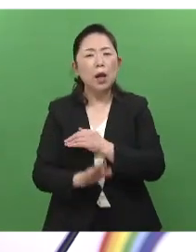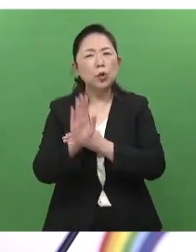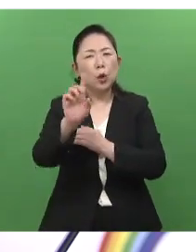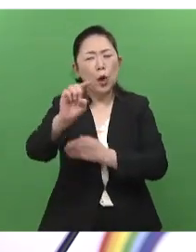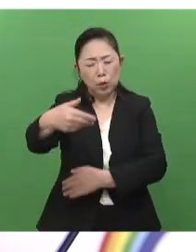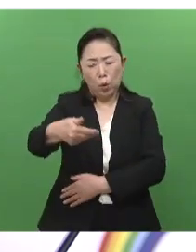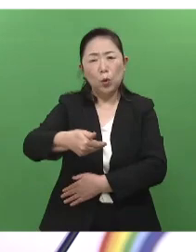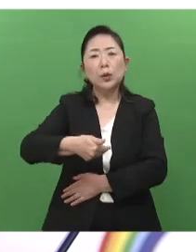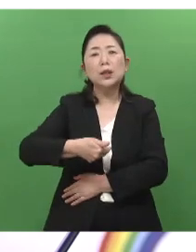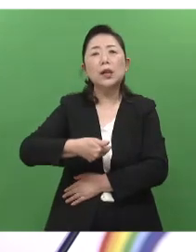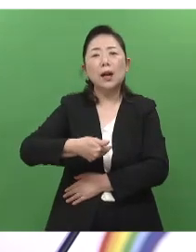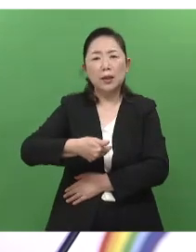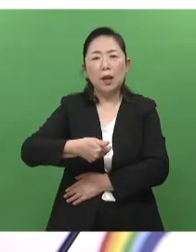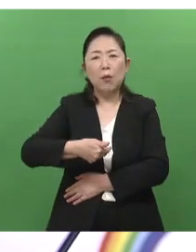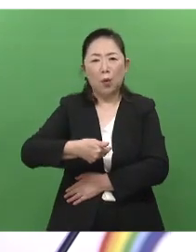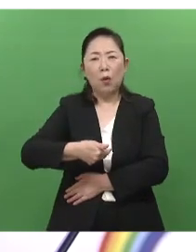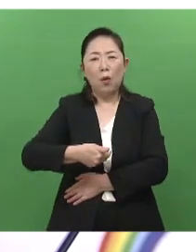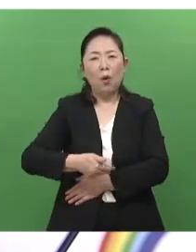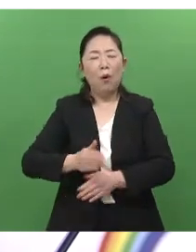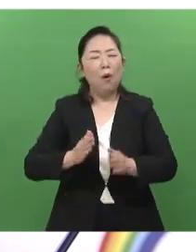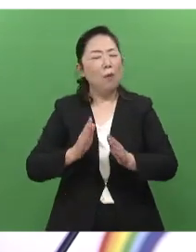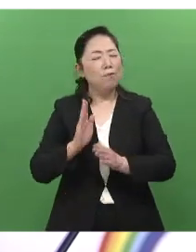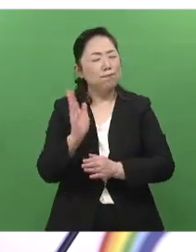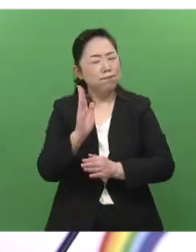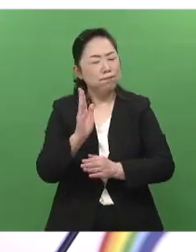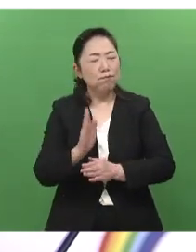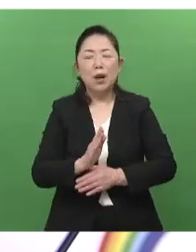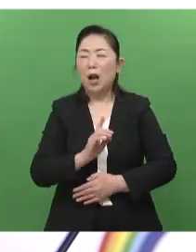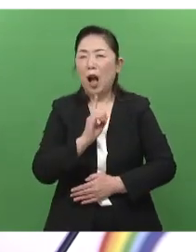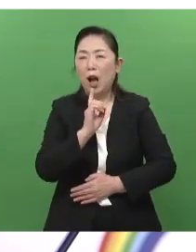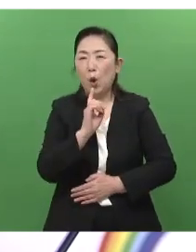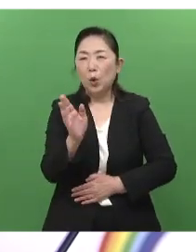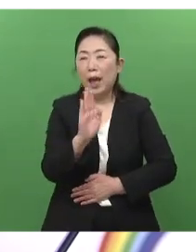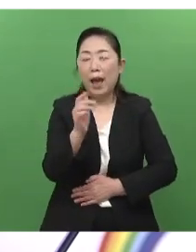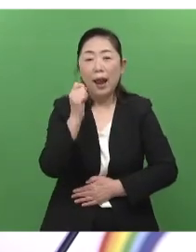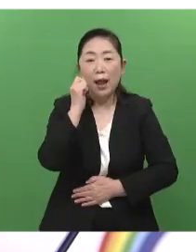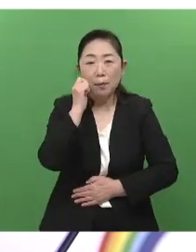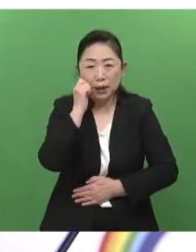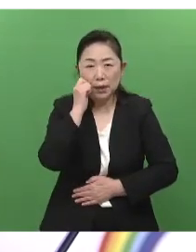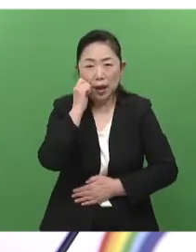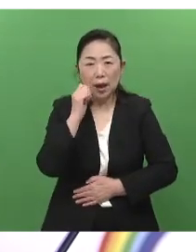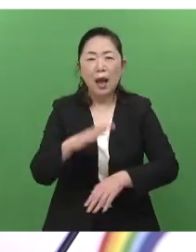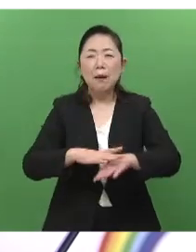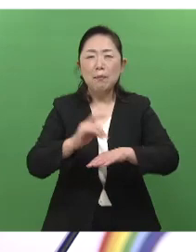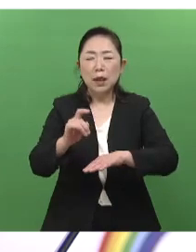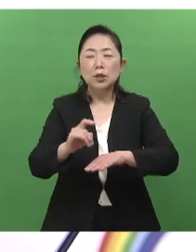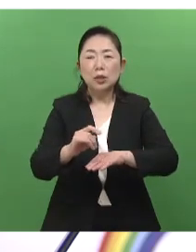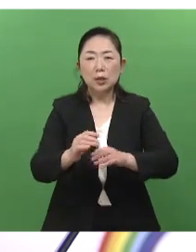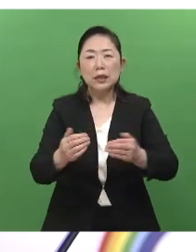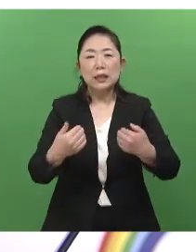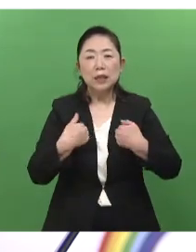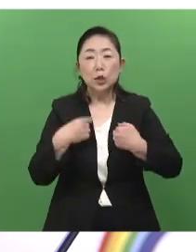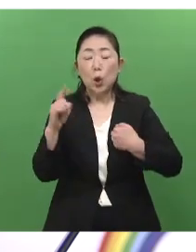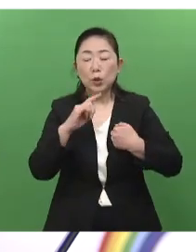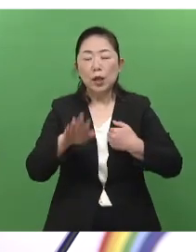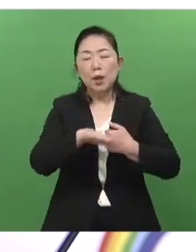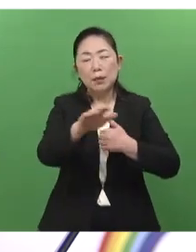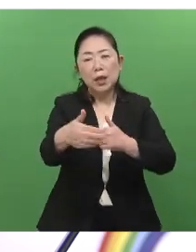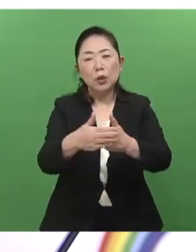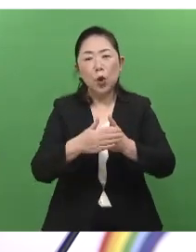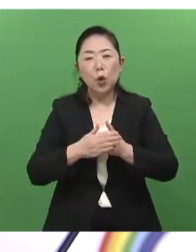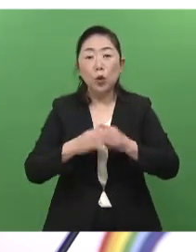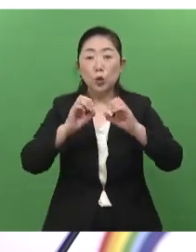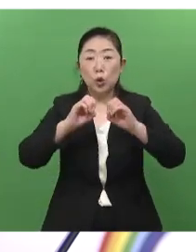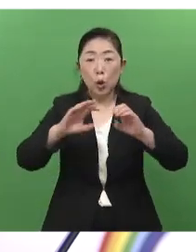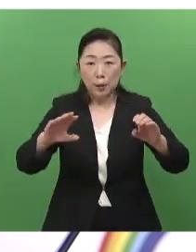言うことが私は正しいと思いませんので、まずは皆さんにご協力をということを呼びかけていきたいし、何よりもテレ